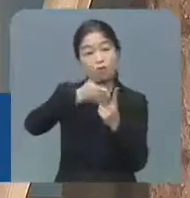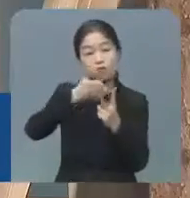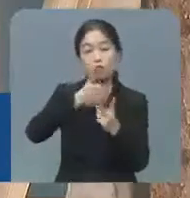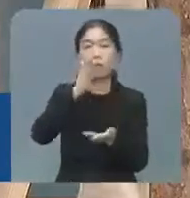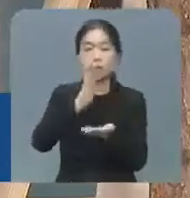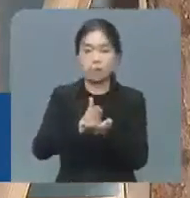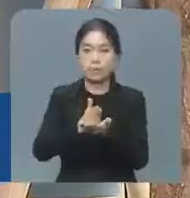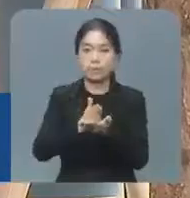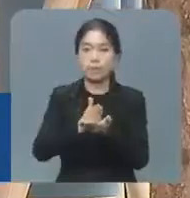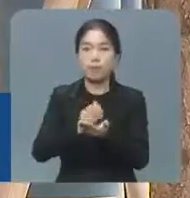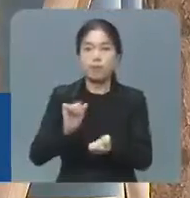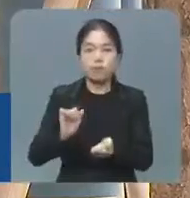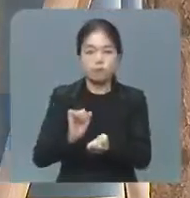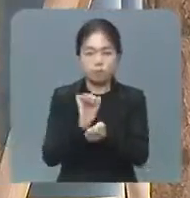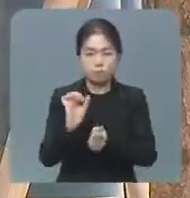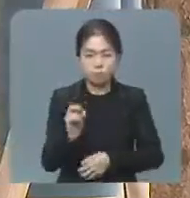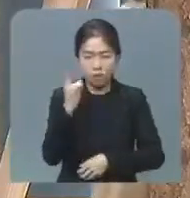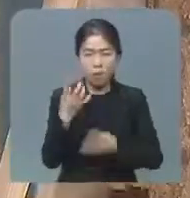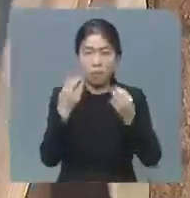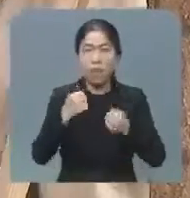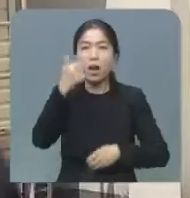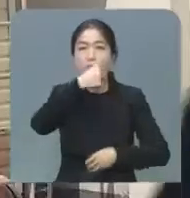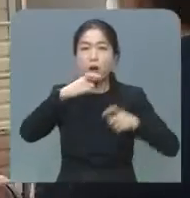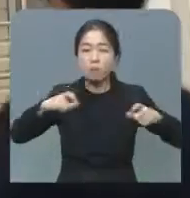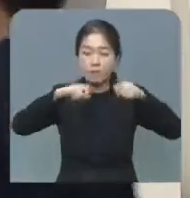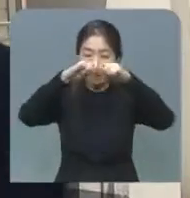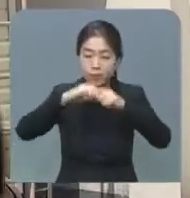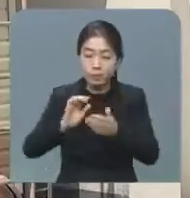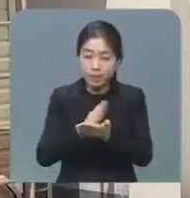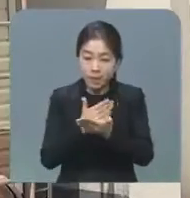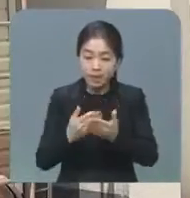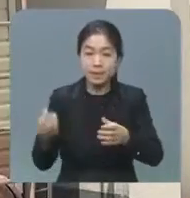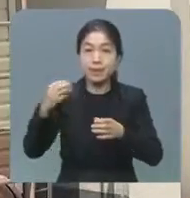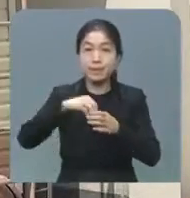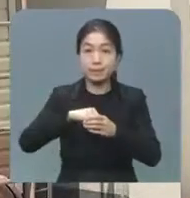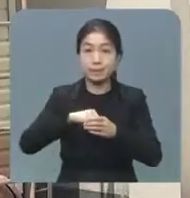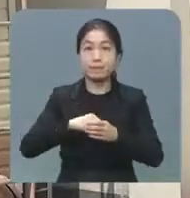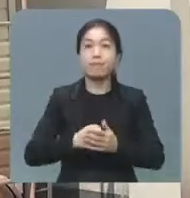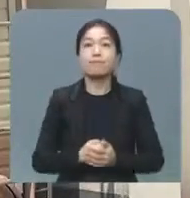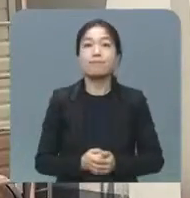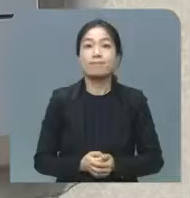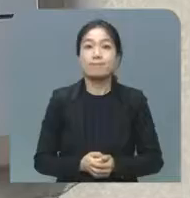오염원이 많은 광양만권 등으로 세분화 하는 내용이 담겨져 있습니다